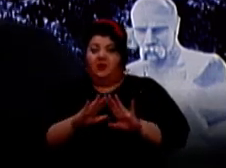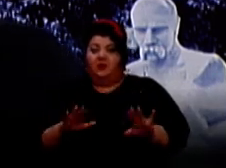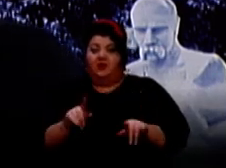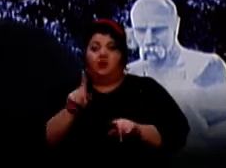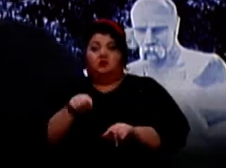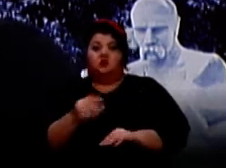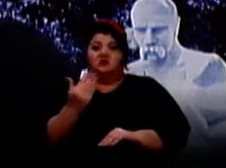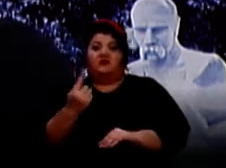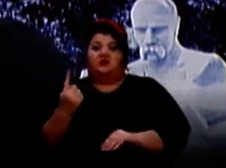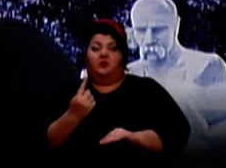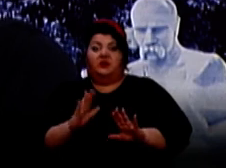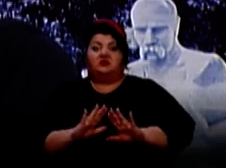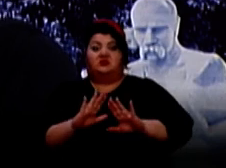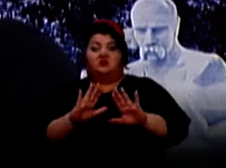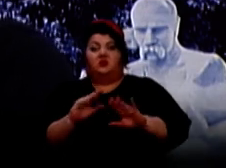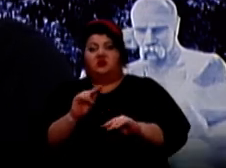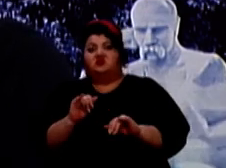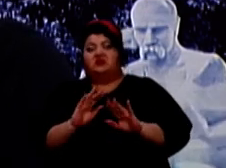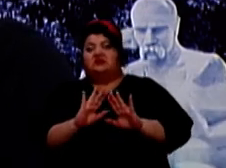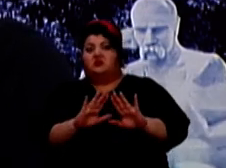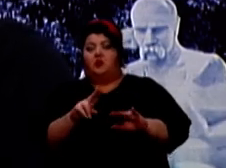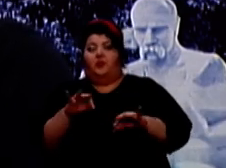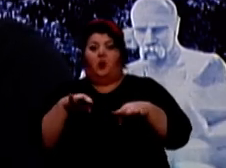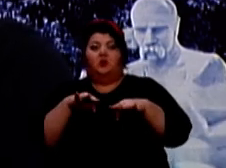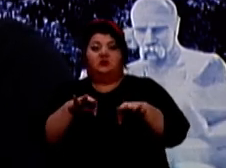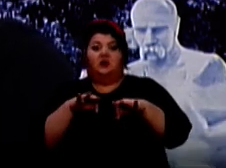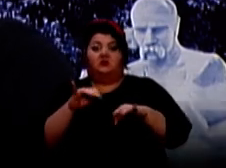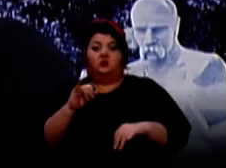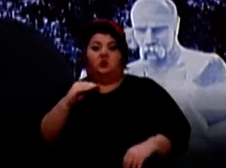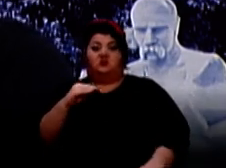ваш перший заступник чи заступник по транспорту і ЖКХ,